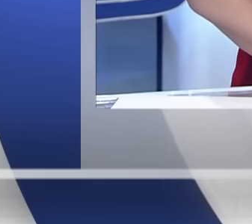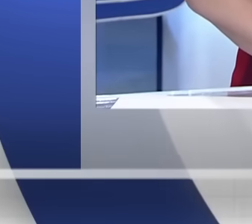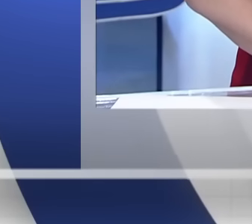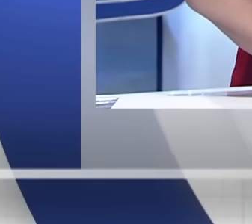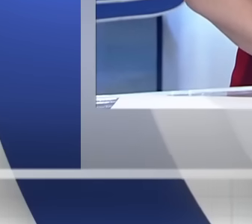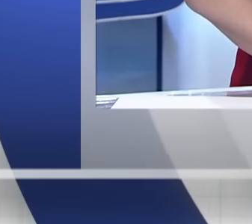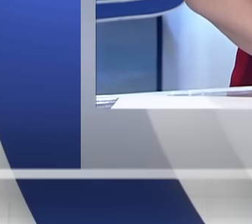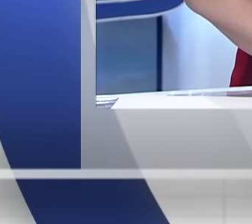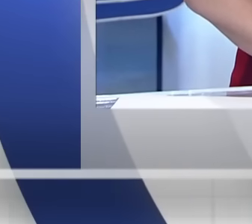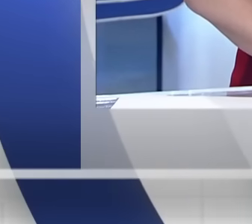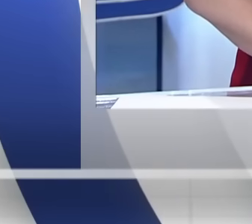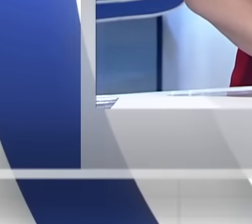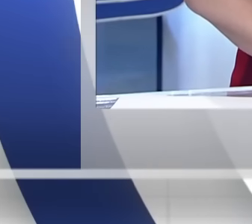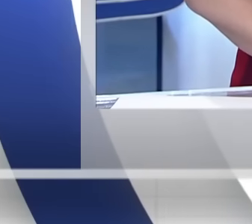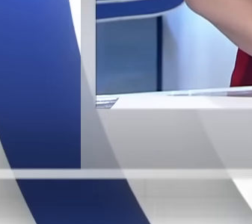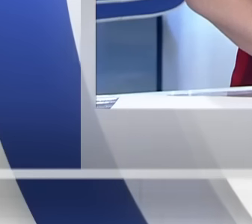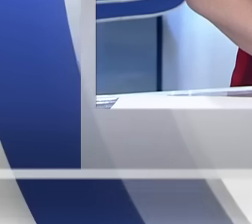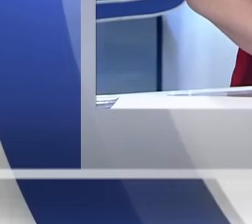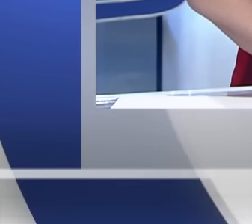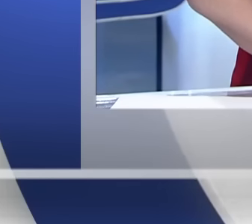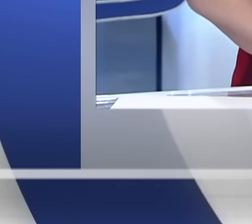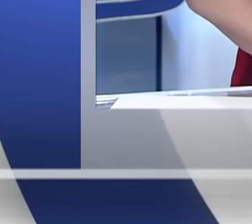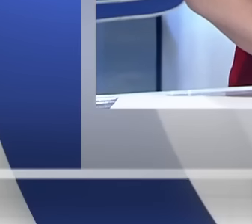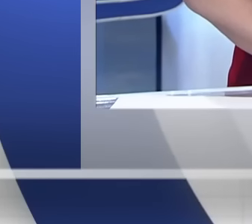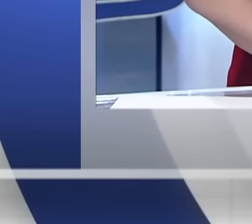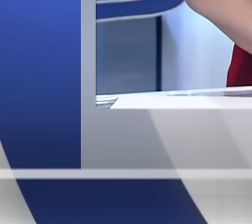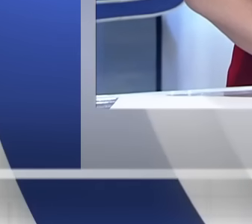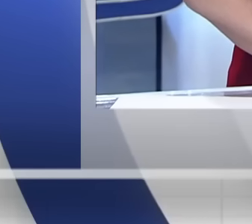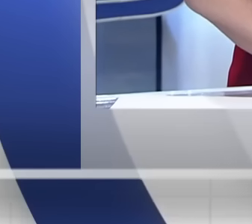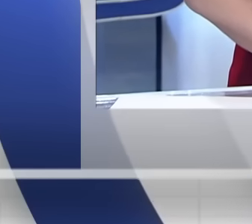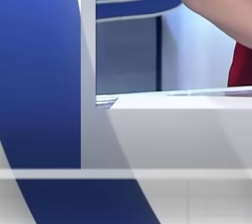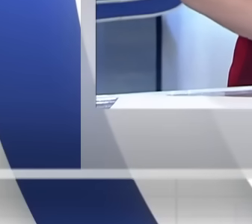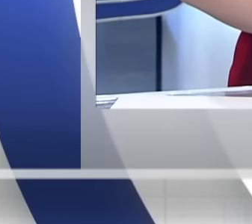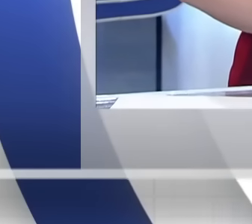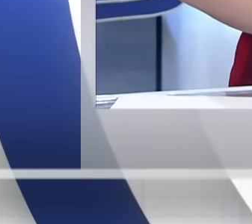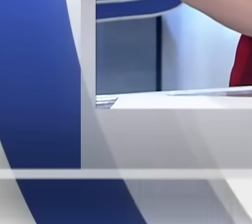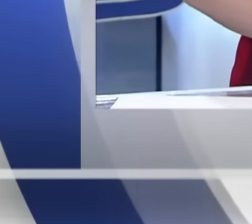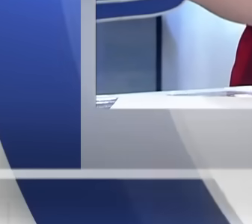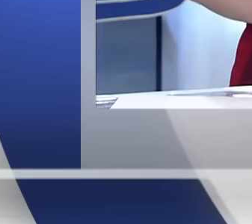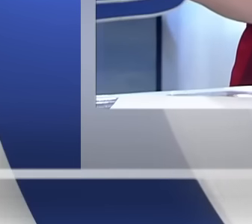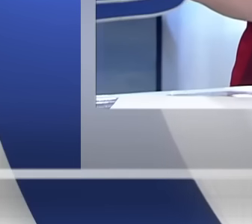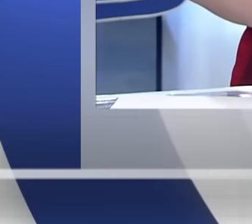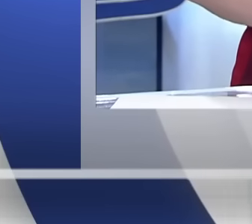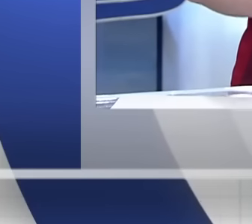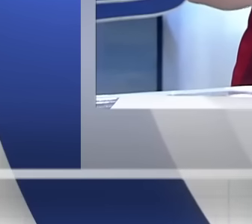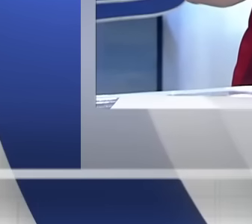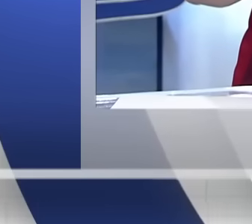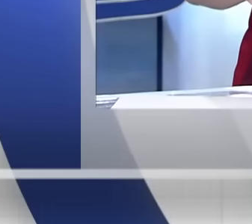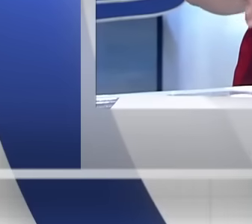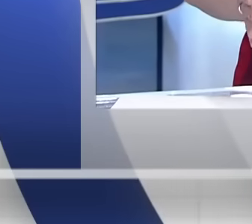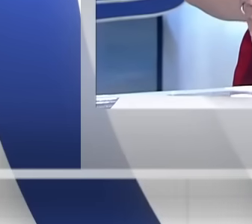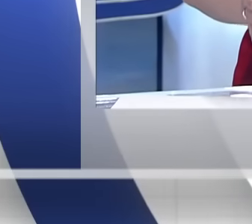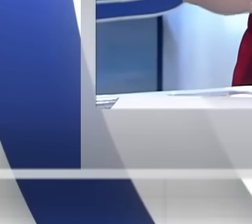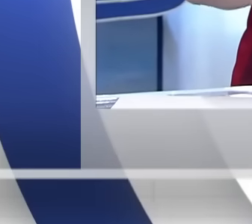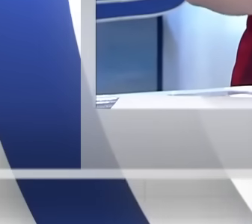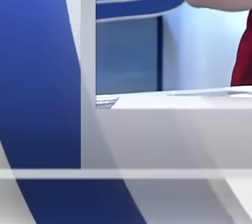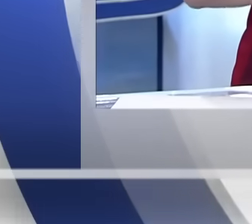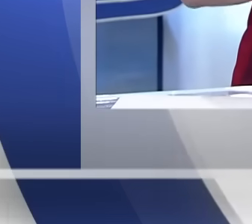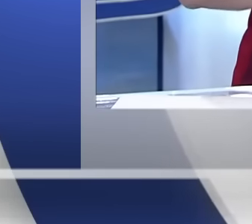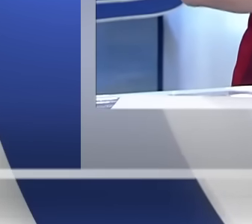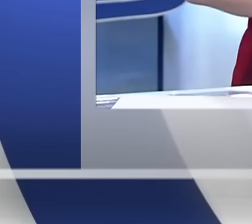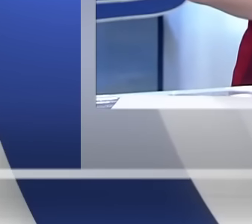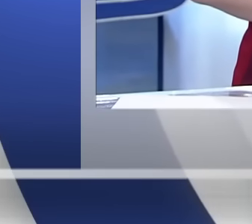bagyo? Kailan pa ito makakaapekto sa ating bansa? At gusto ko malaman, paano mo ito maikukumpara sa